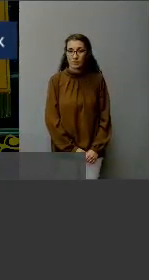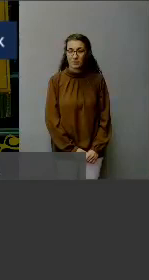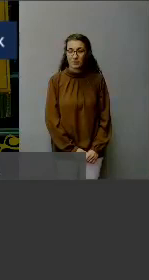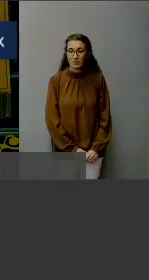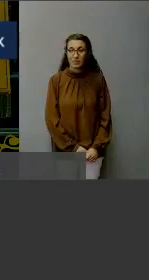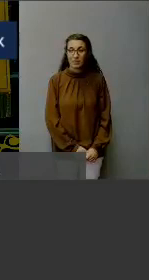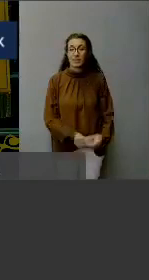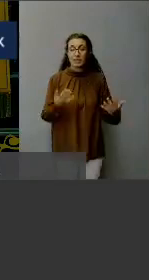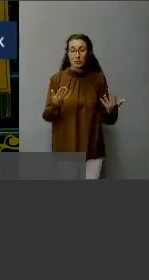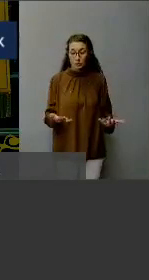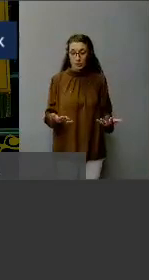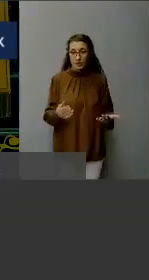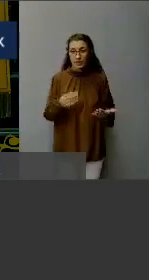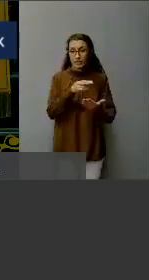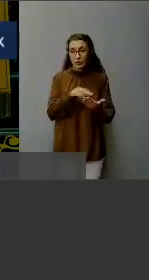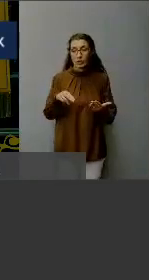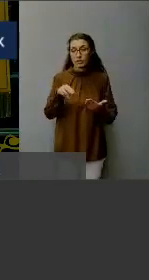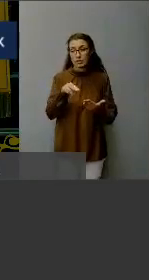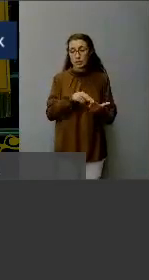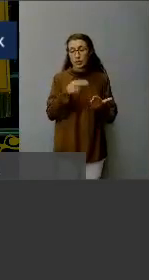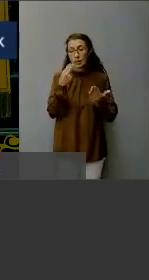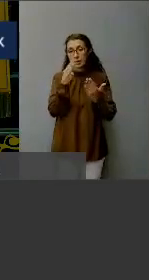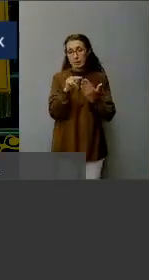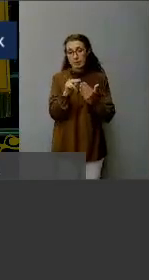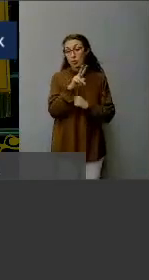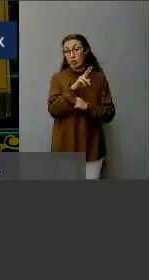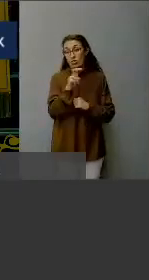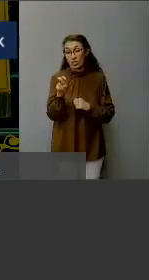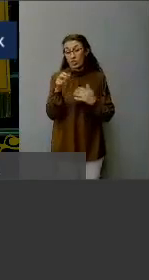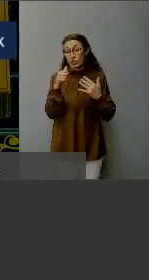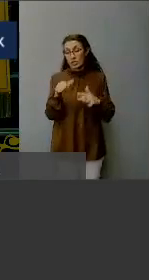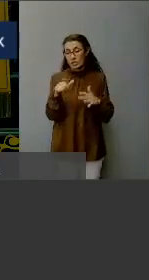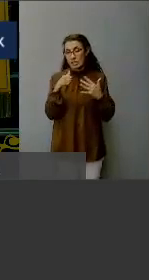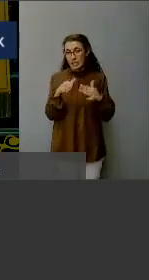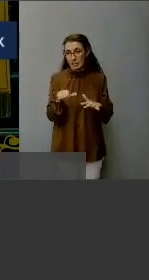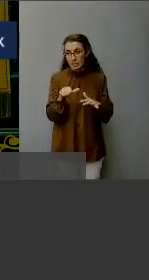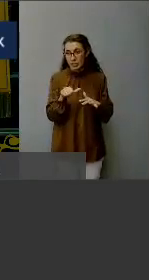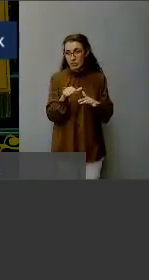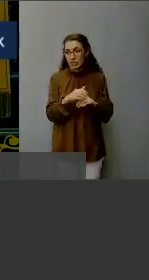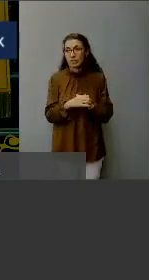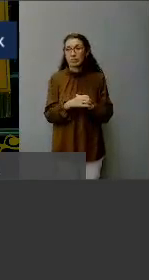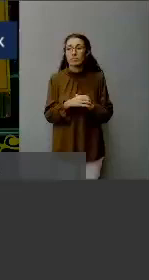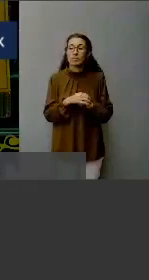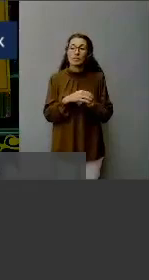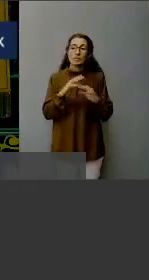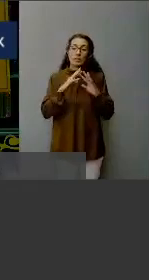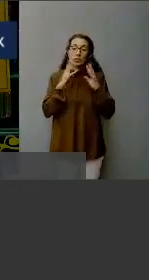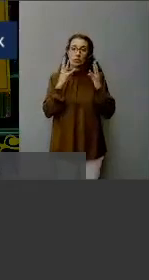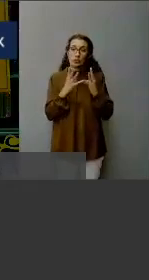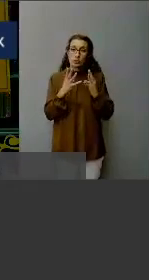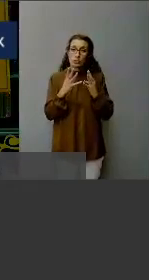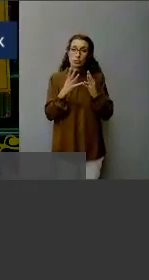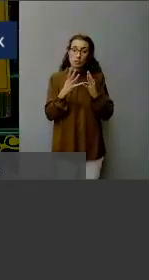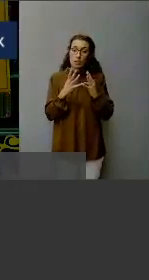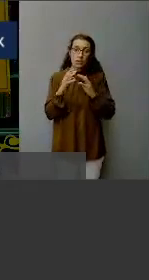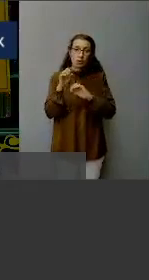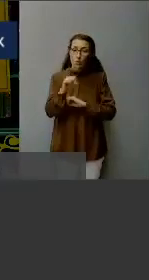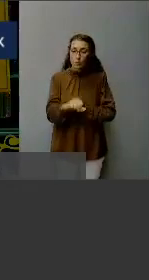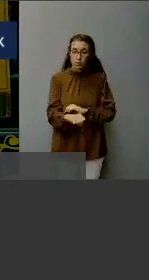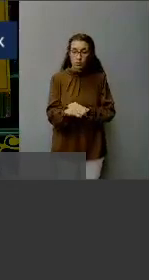allora in votazione l'emendamento 216 pum parere negativo della